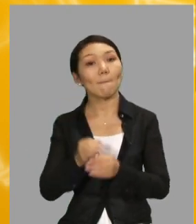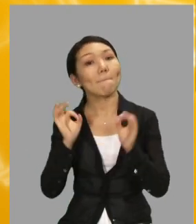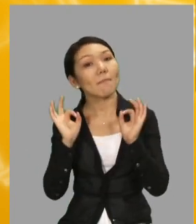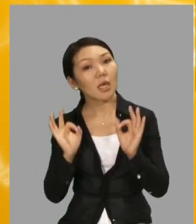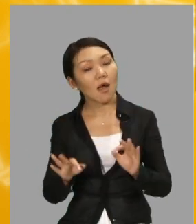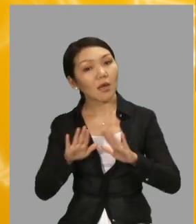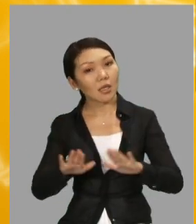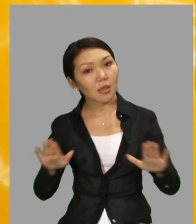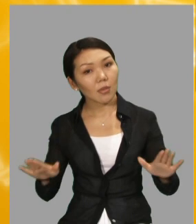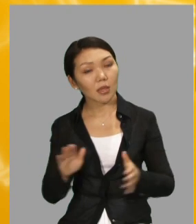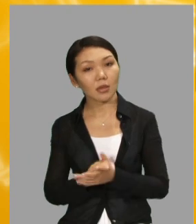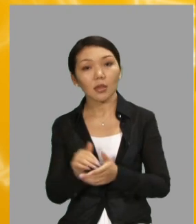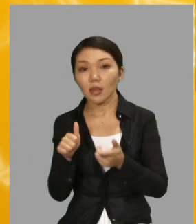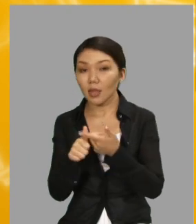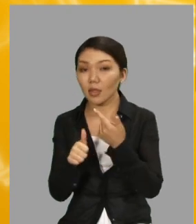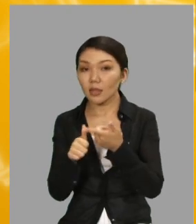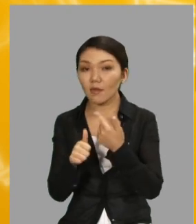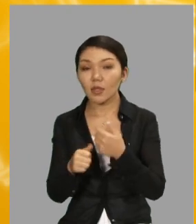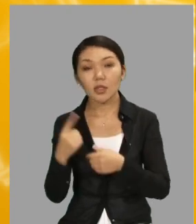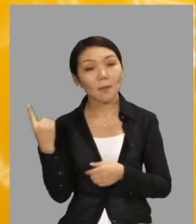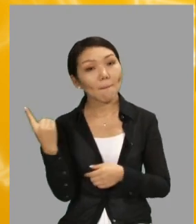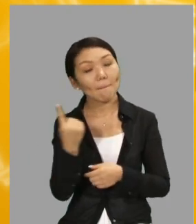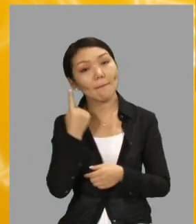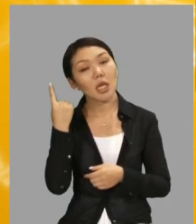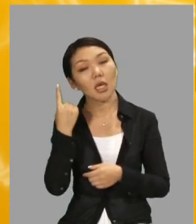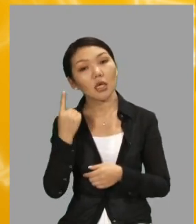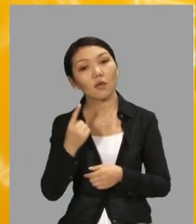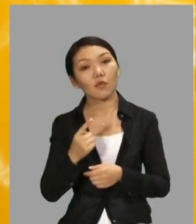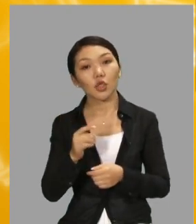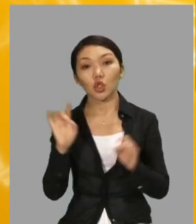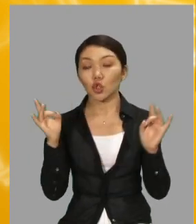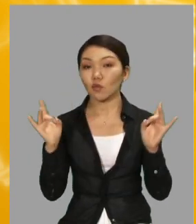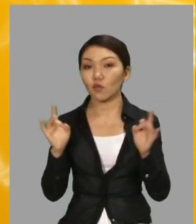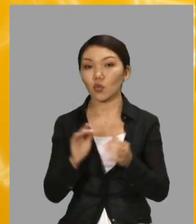Правильно, ребята. Назовите первый звук в имени.